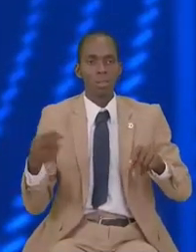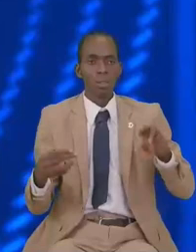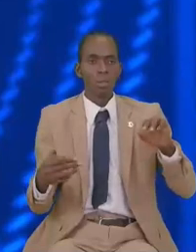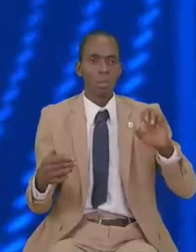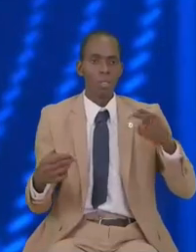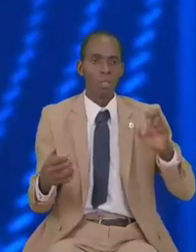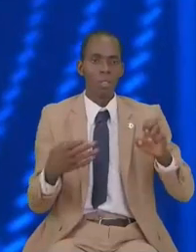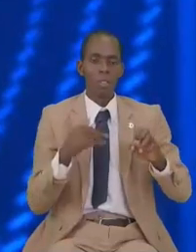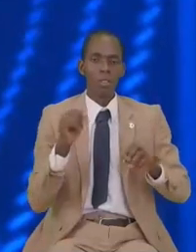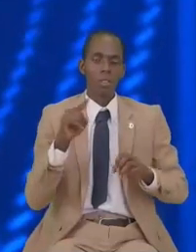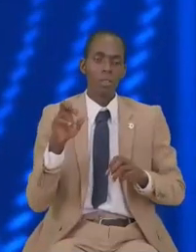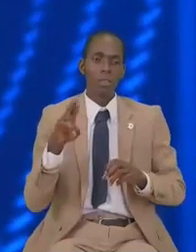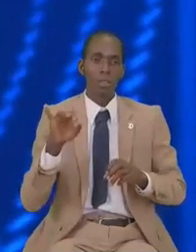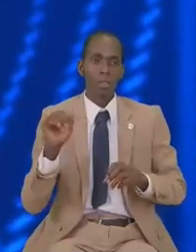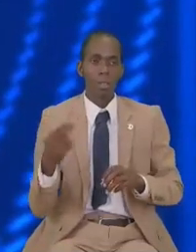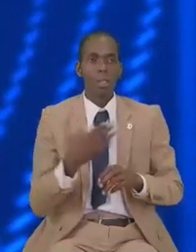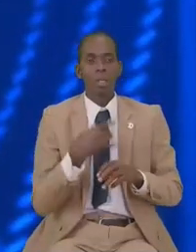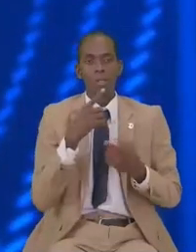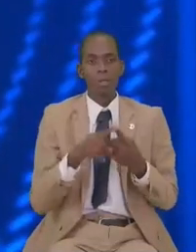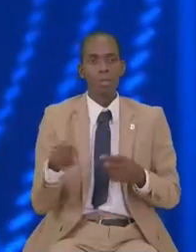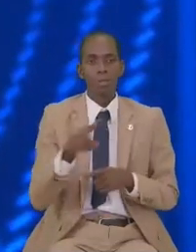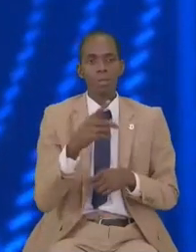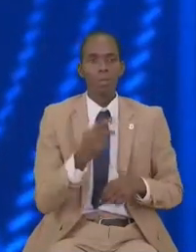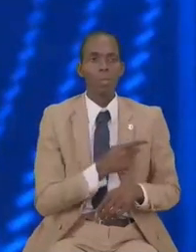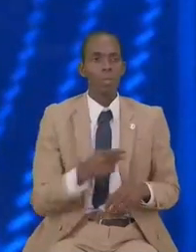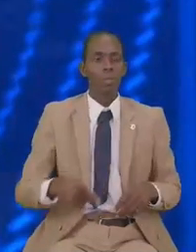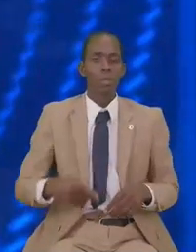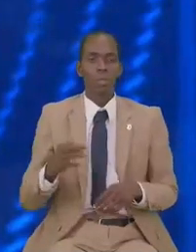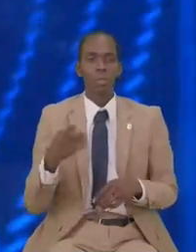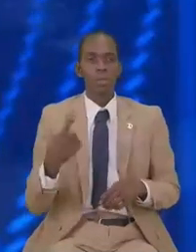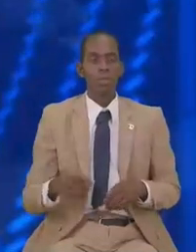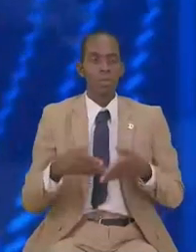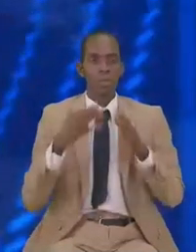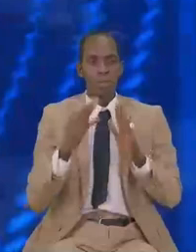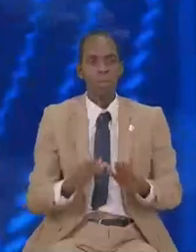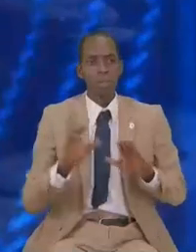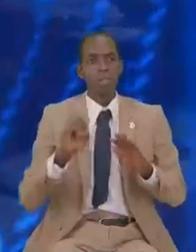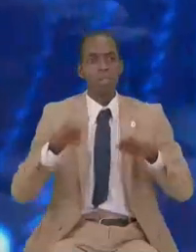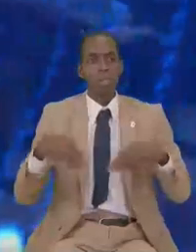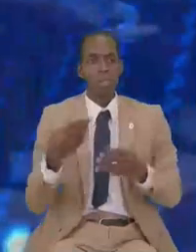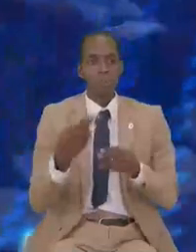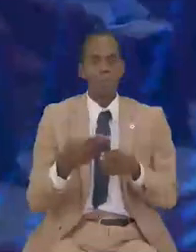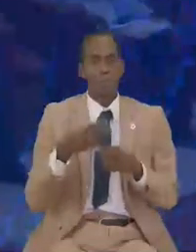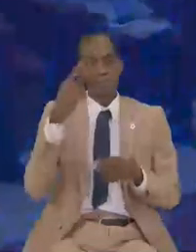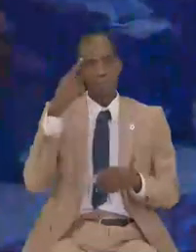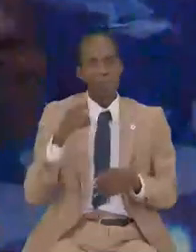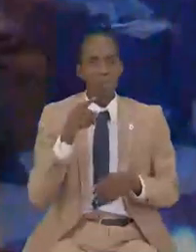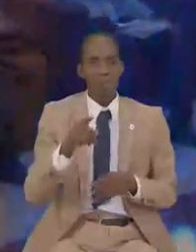dit, le chef des eunuques leur donna des noms à Daniel, celui